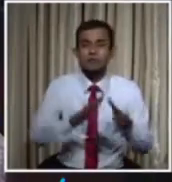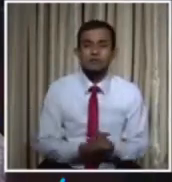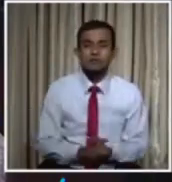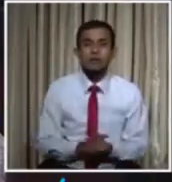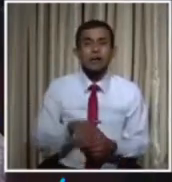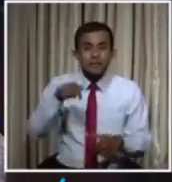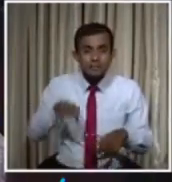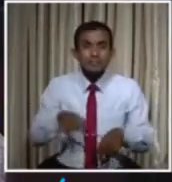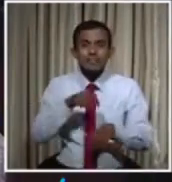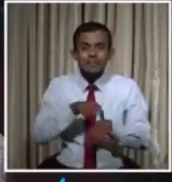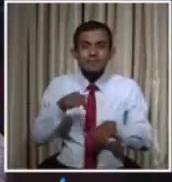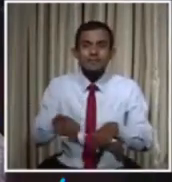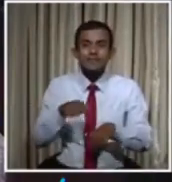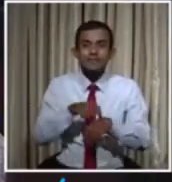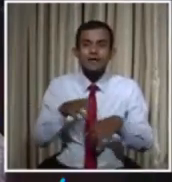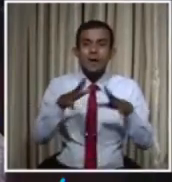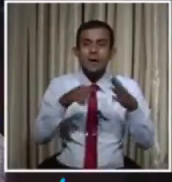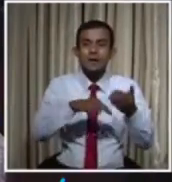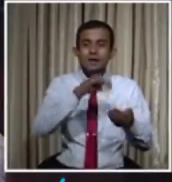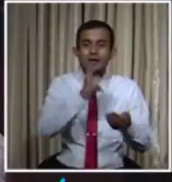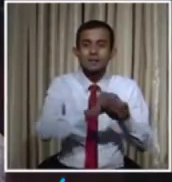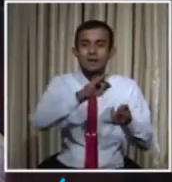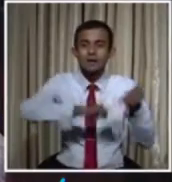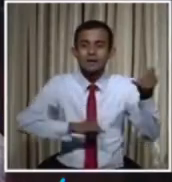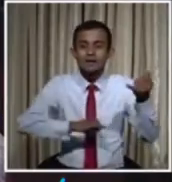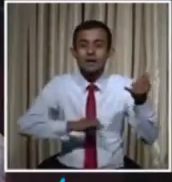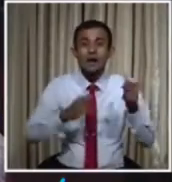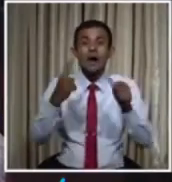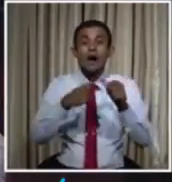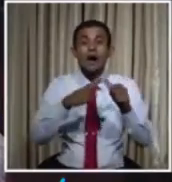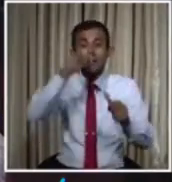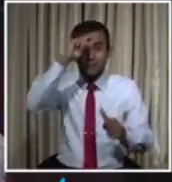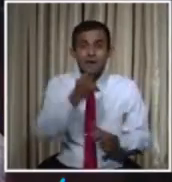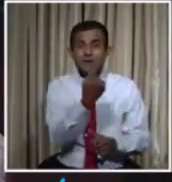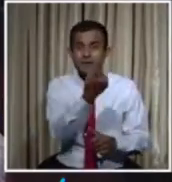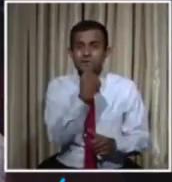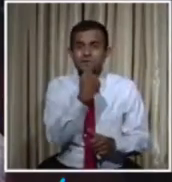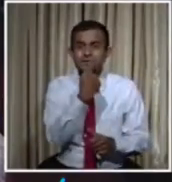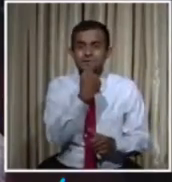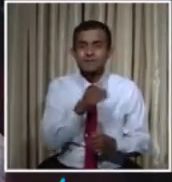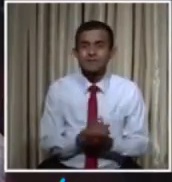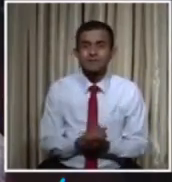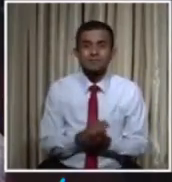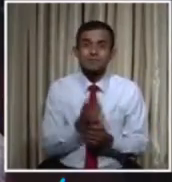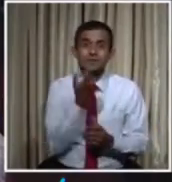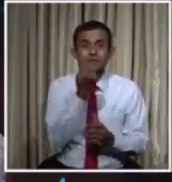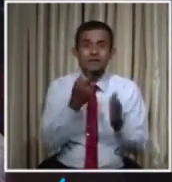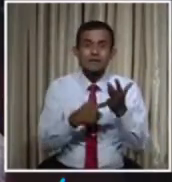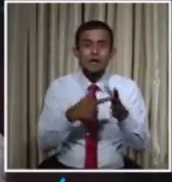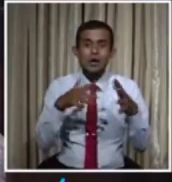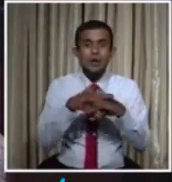දැන් දැන් අන්න භාණ්ඩාගාරයේ ලේකම්තුමා ආටිගල මහත්මයා කියනවා මිල සූත්‍රයක් අපි